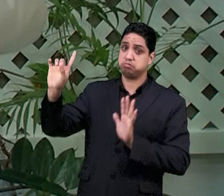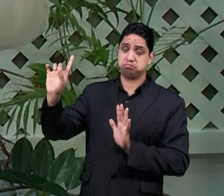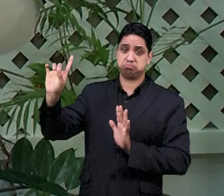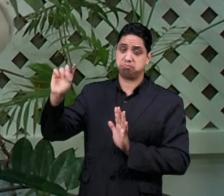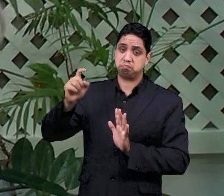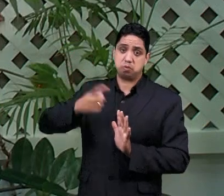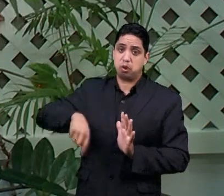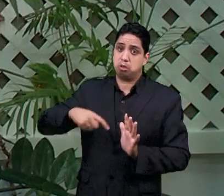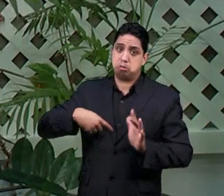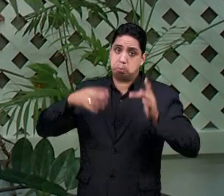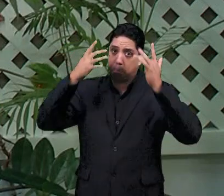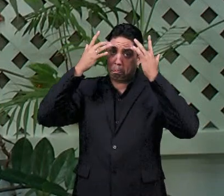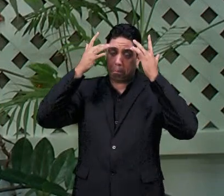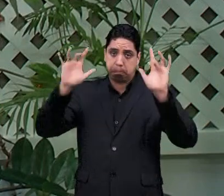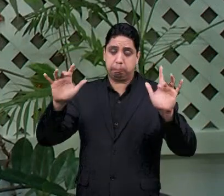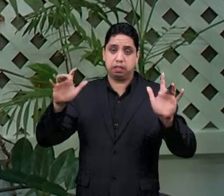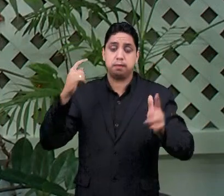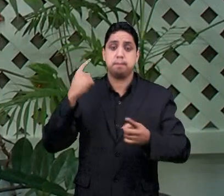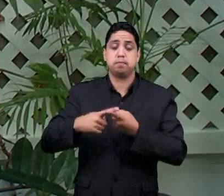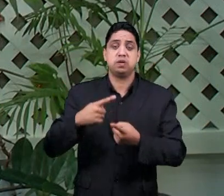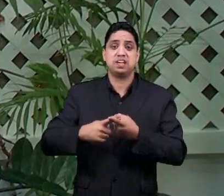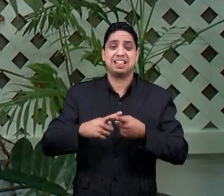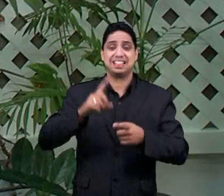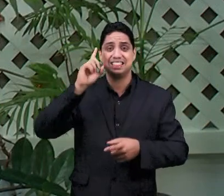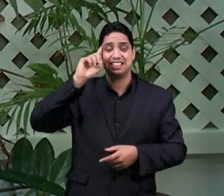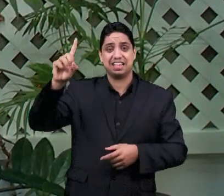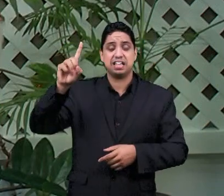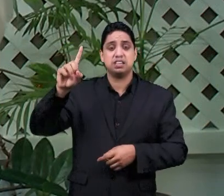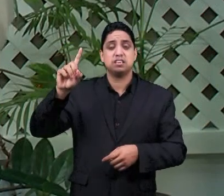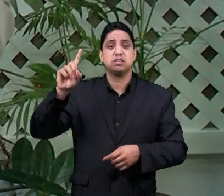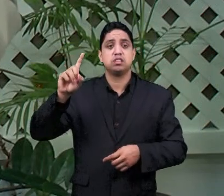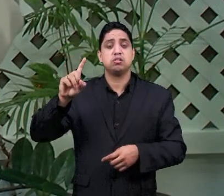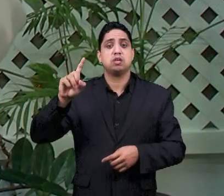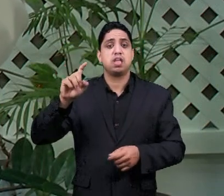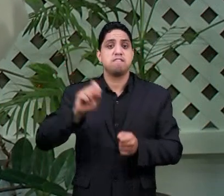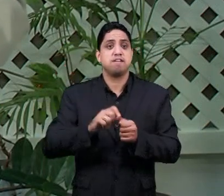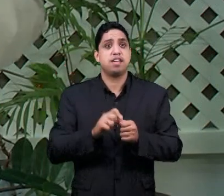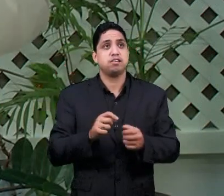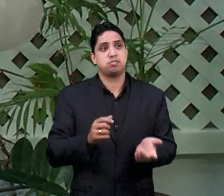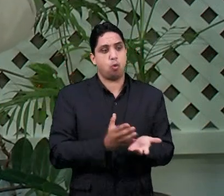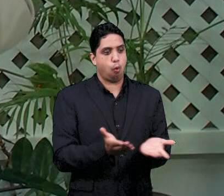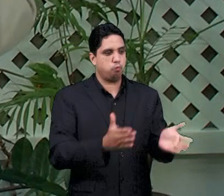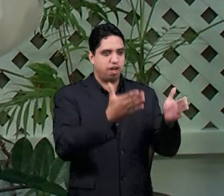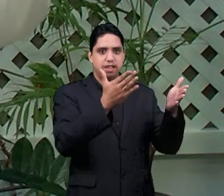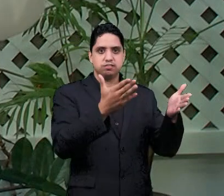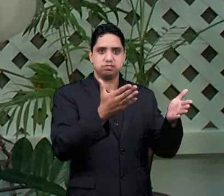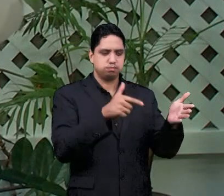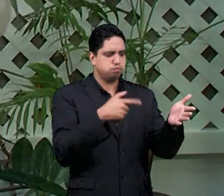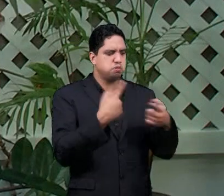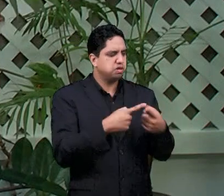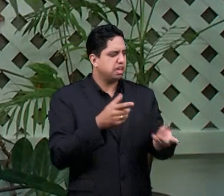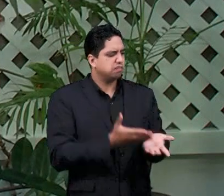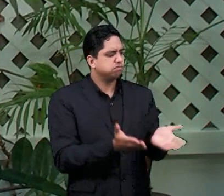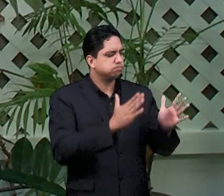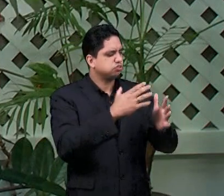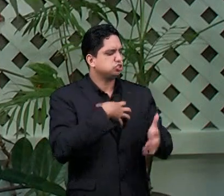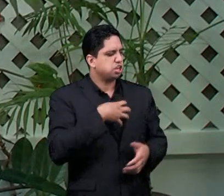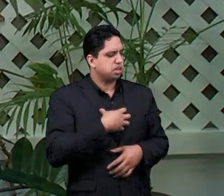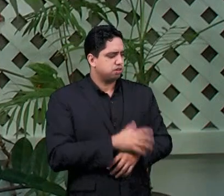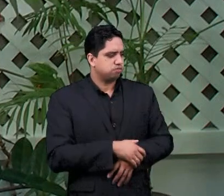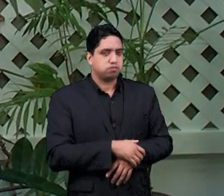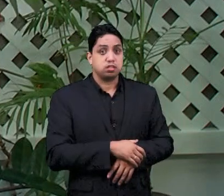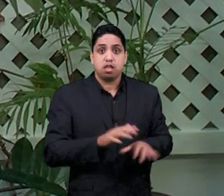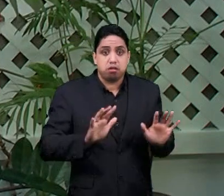Donc, nous n'avons rien à demander pourquoi Dieu a fait le vase de cette manière. Donc, nous comprenons